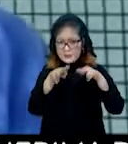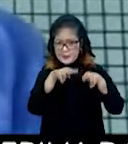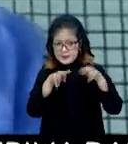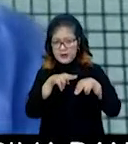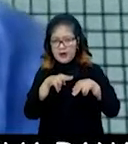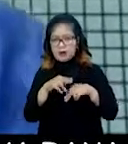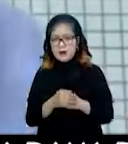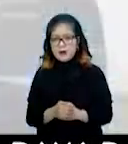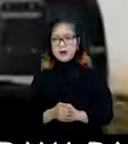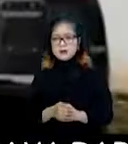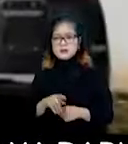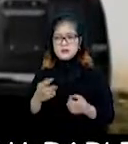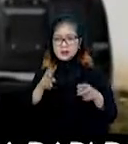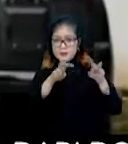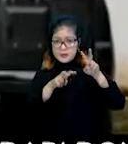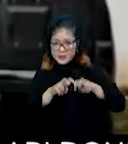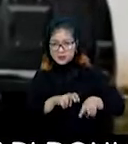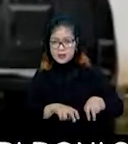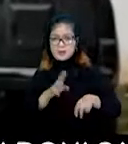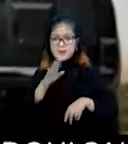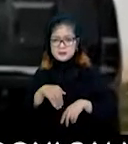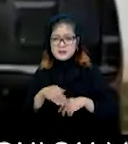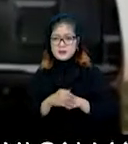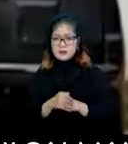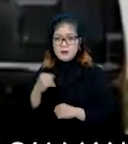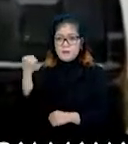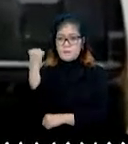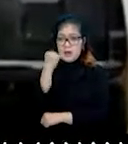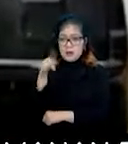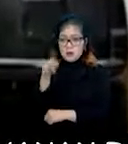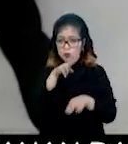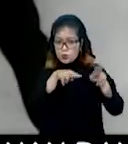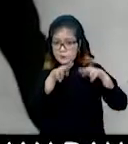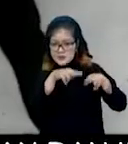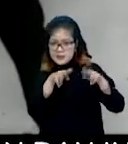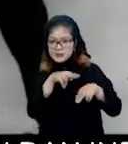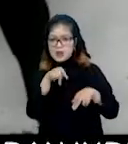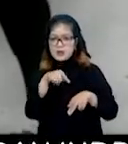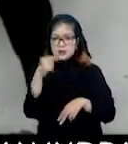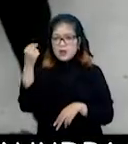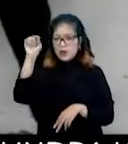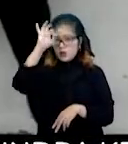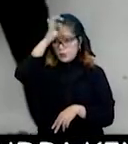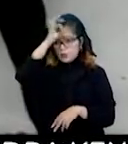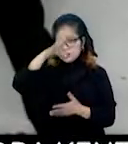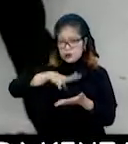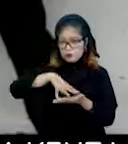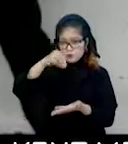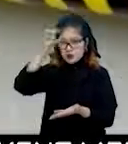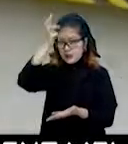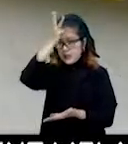melakukan penyelidikan lebih lanjut. Pelaku saat ini tengah menjalani pemeriksaan intensif di Mapolda, Kalimantan Selatan.